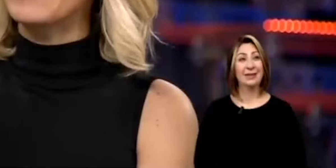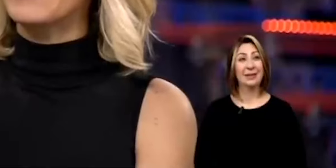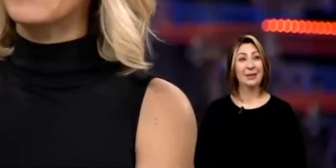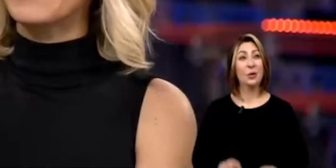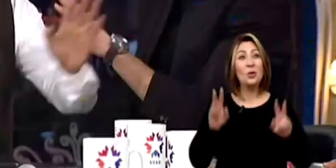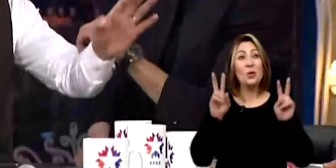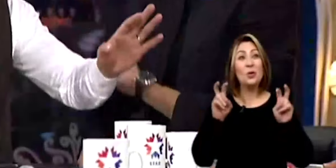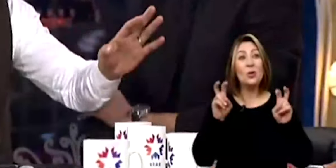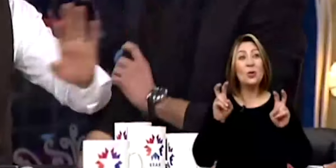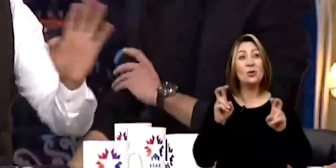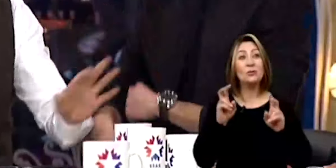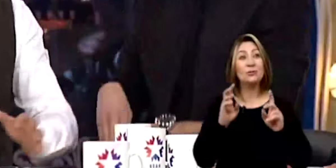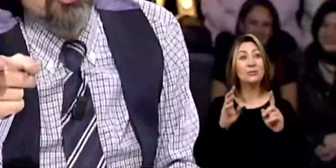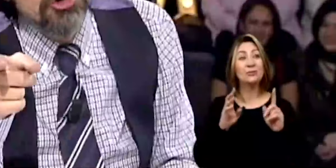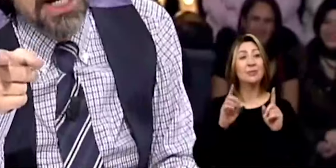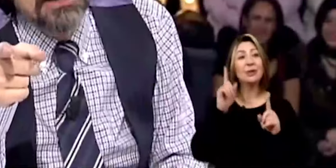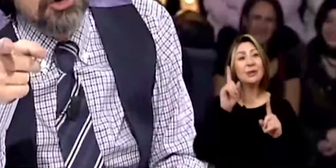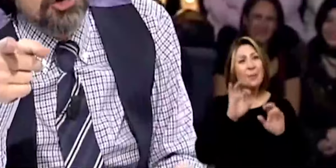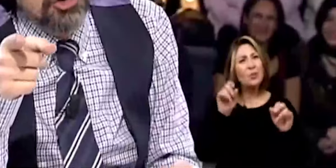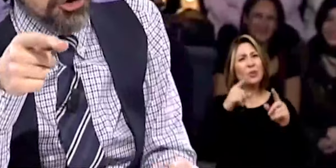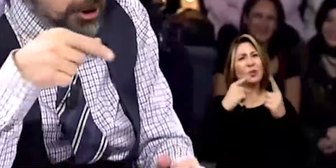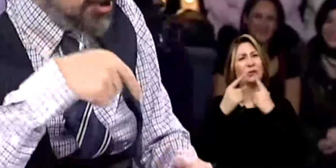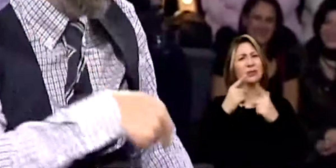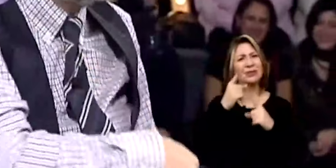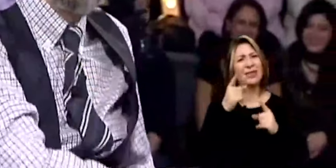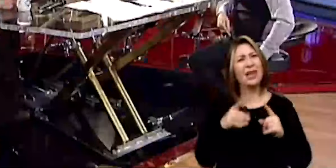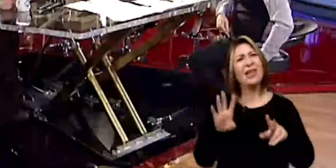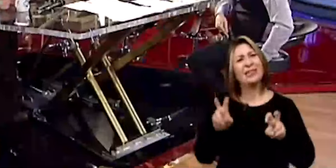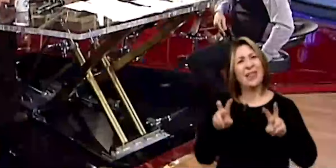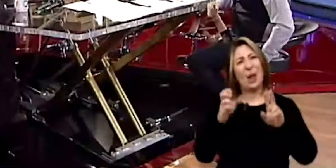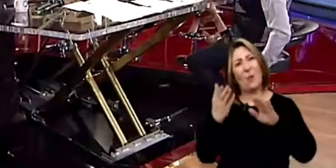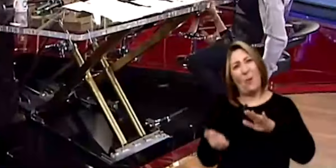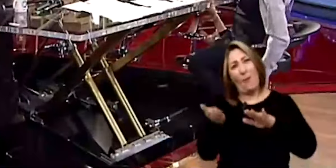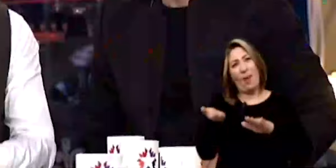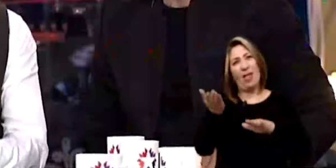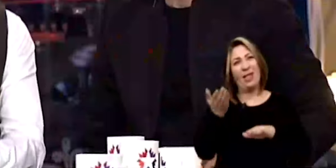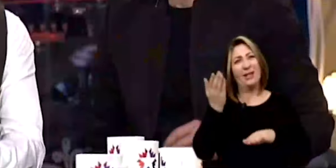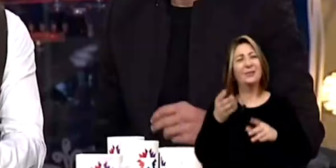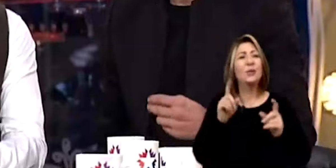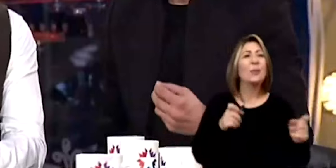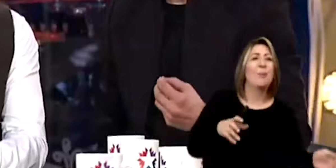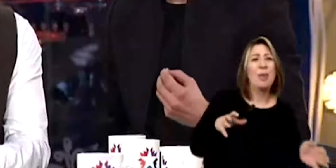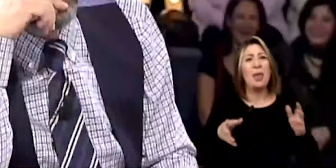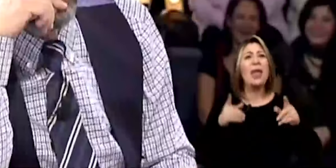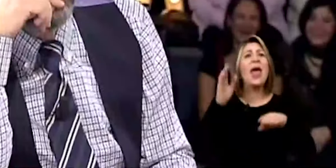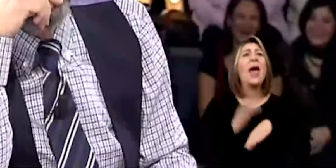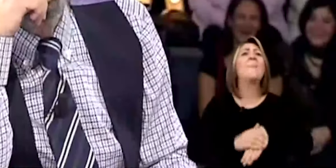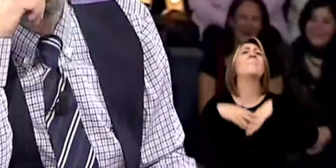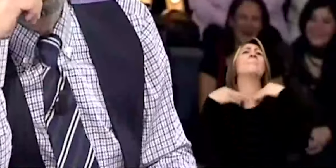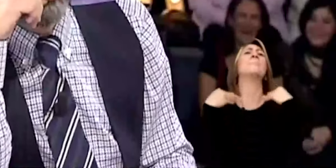Konu bulamadım. Ben dinliyorum. Şimdi bak tam biz bu konudan konuşurken yok sandalyeyi pompaladım, konu bulamadım. Yani bunu